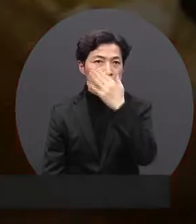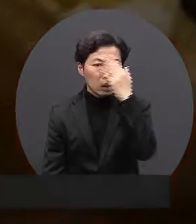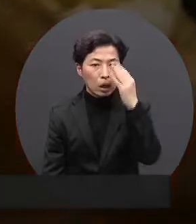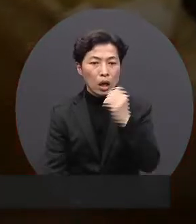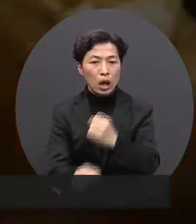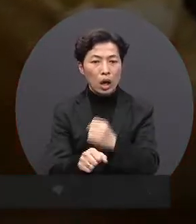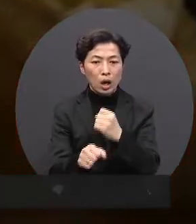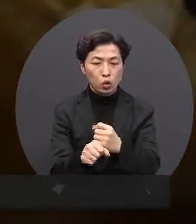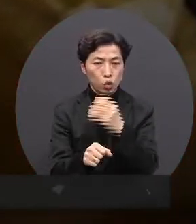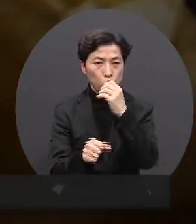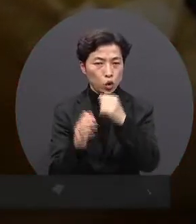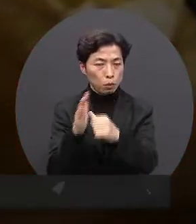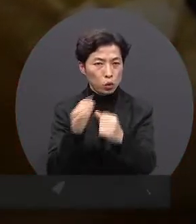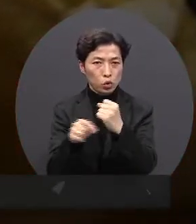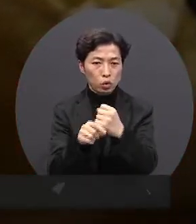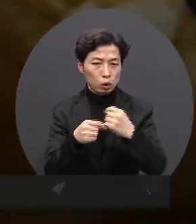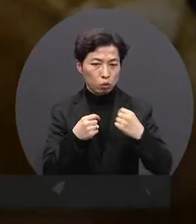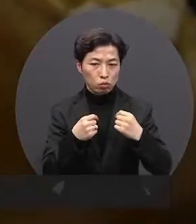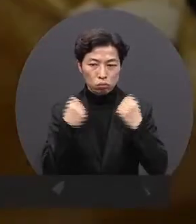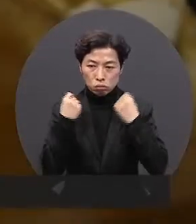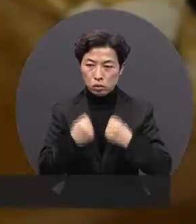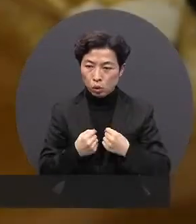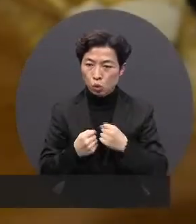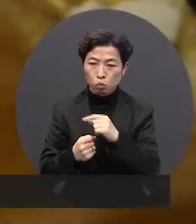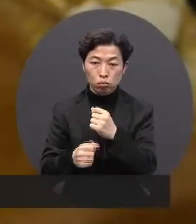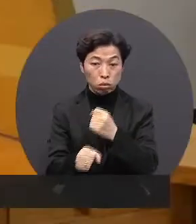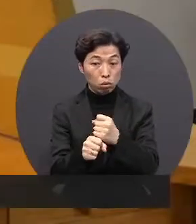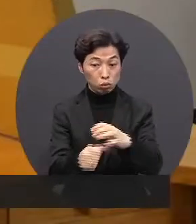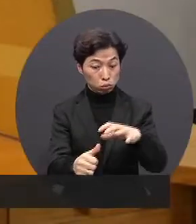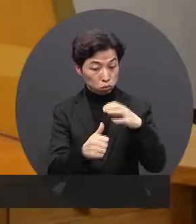가장 대표적인 장신구의 재료가 될 수 있을까?